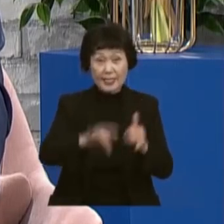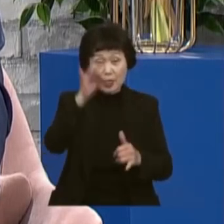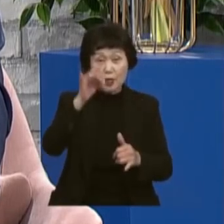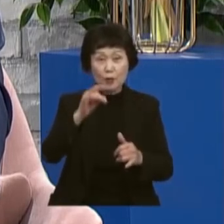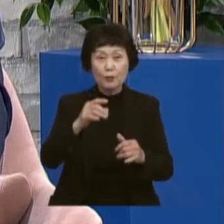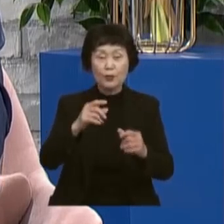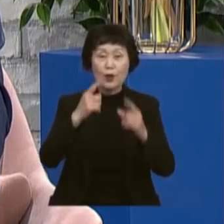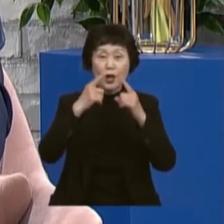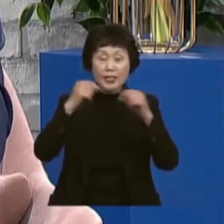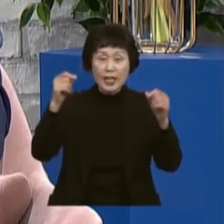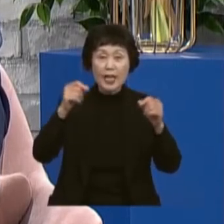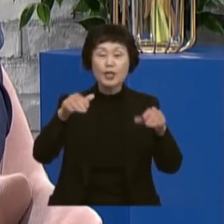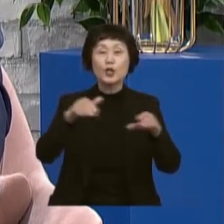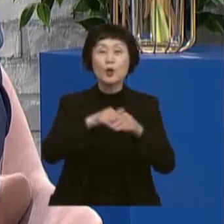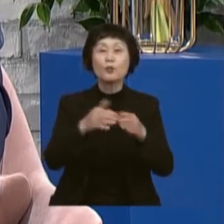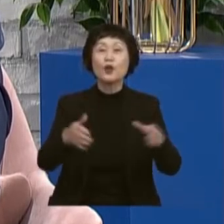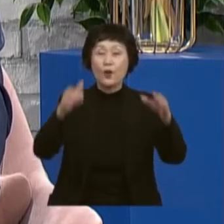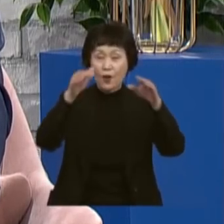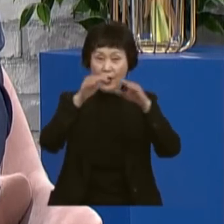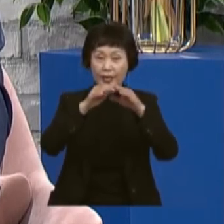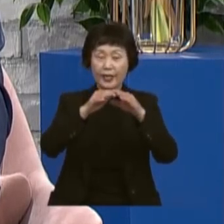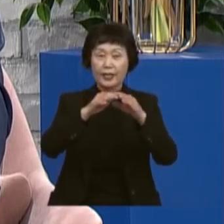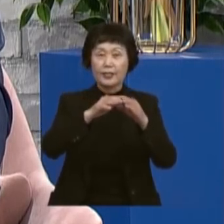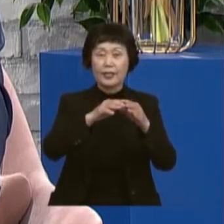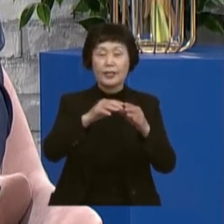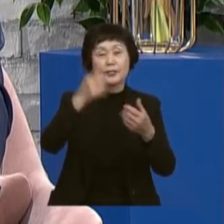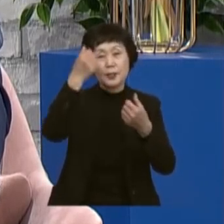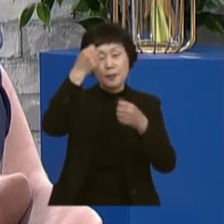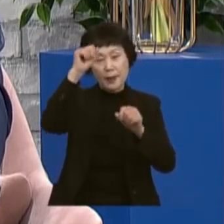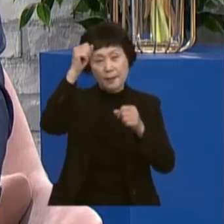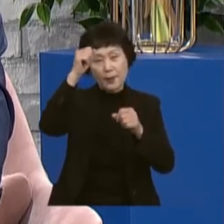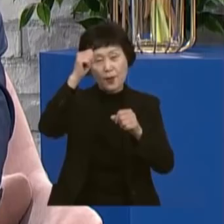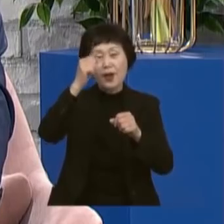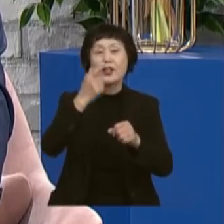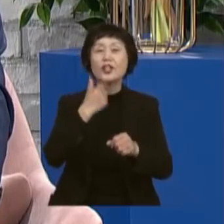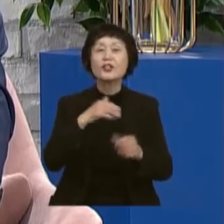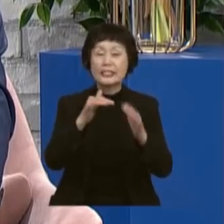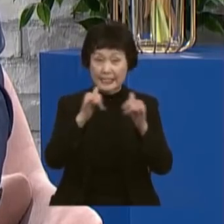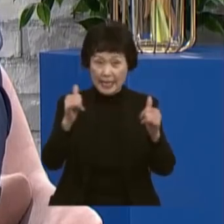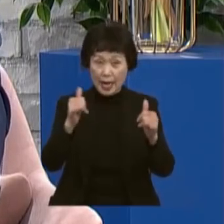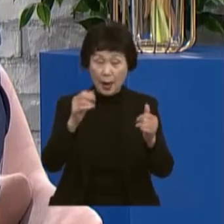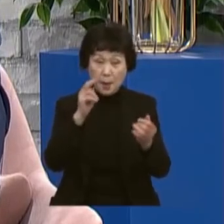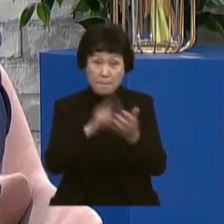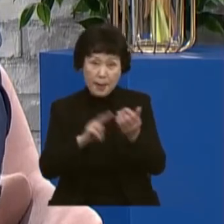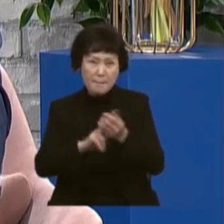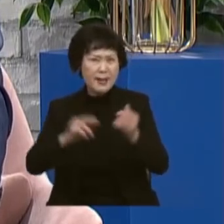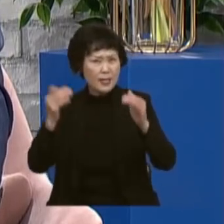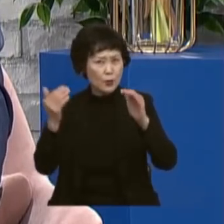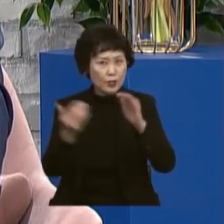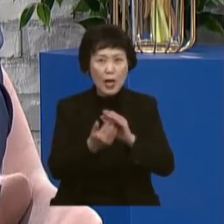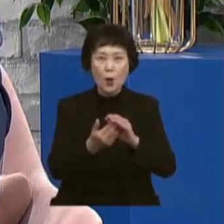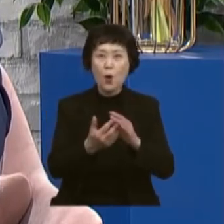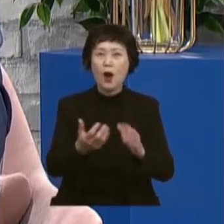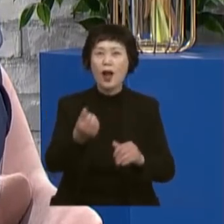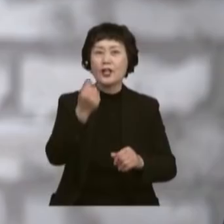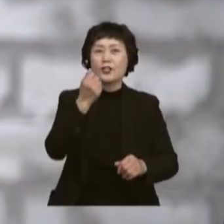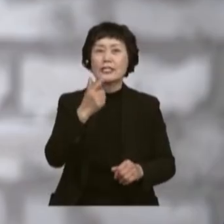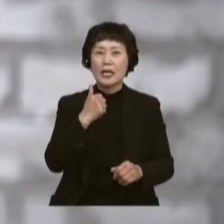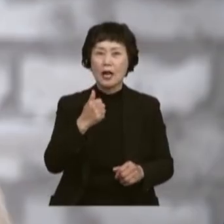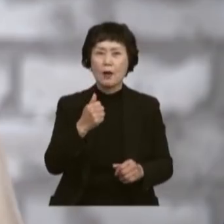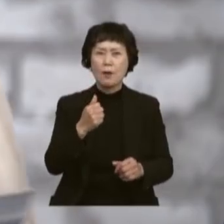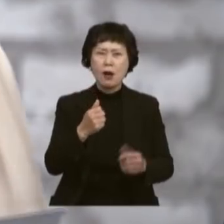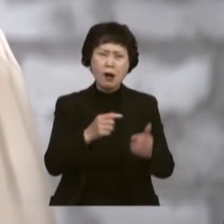세종문화회관에서 공연하신 분이시고 그리고 한국 가스펠 최고의 판매량을 기록을 보유하신 분이시고 예.